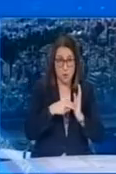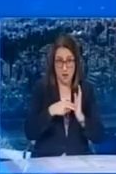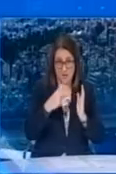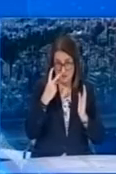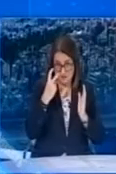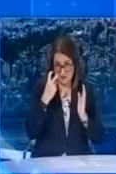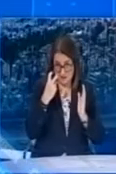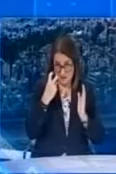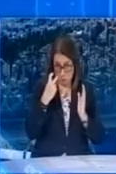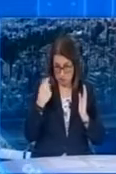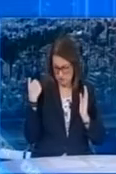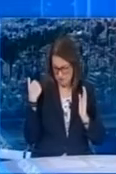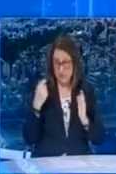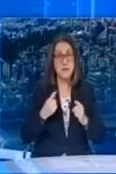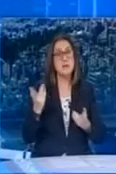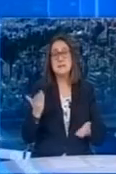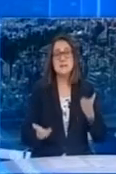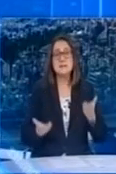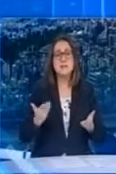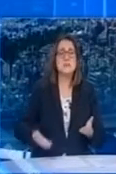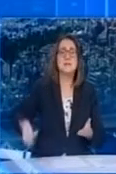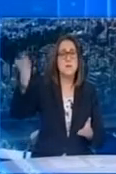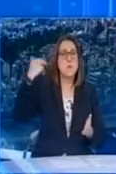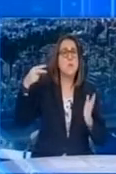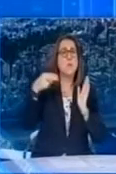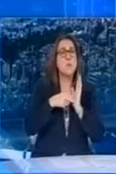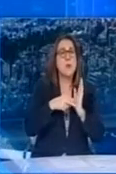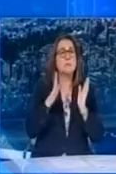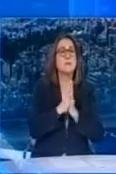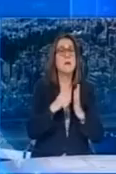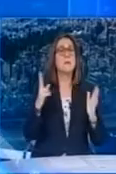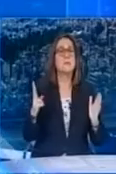7 ολόκληρους μήνες μετά την έναρξη της πανδημίας.